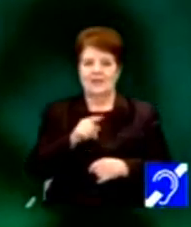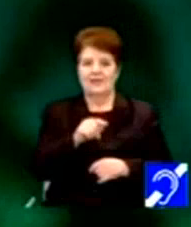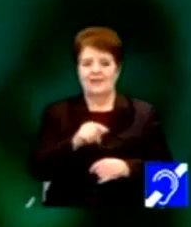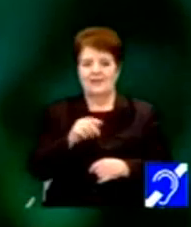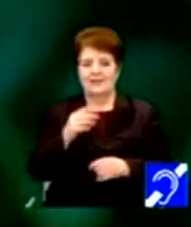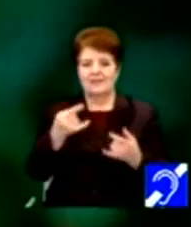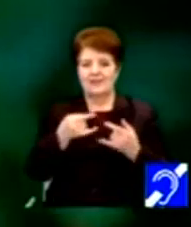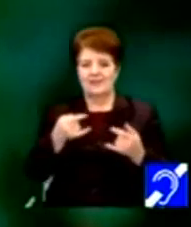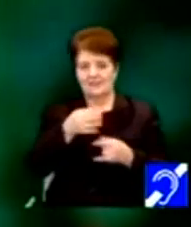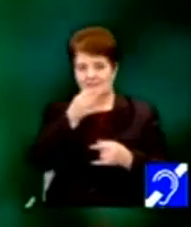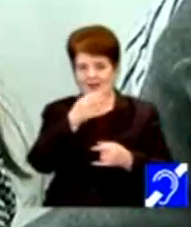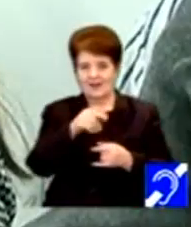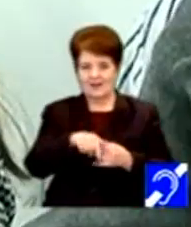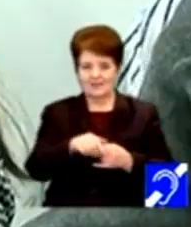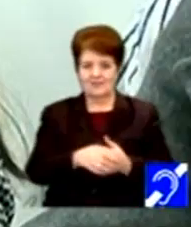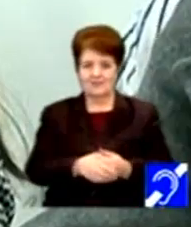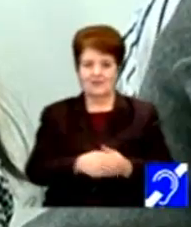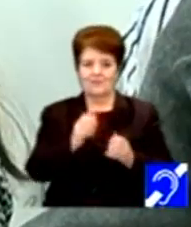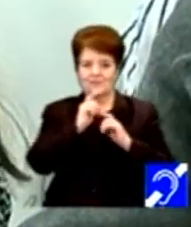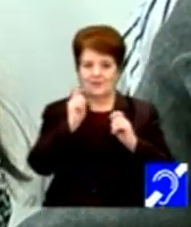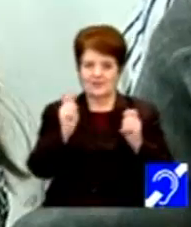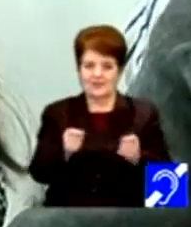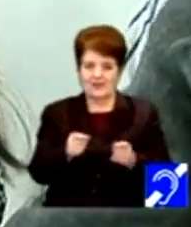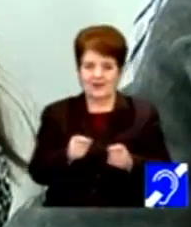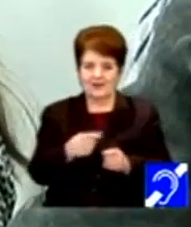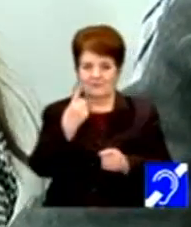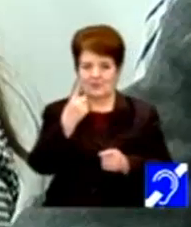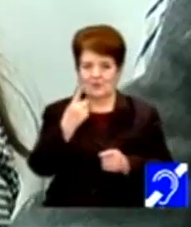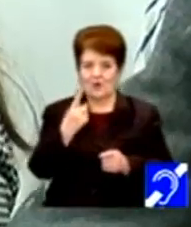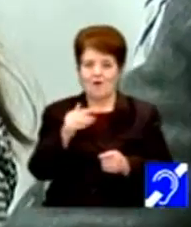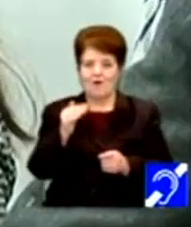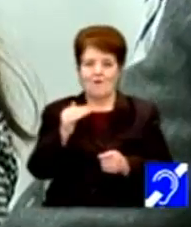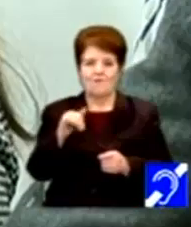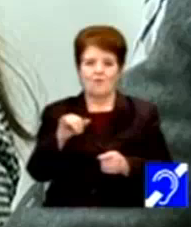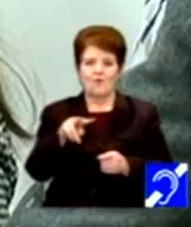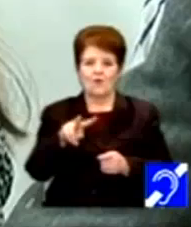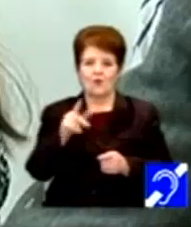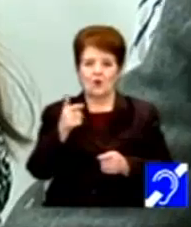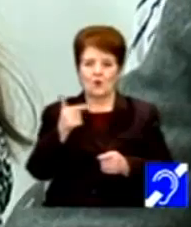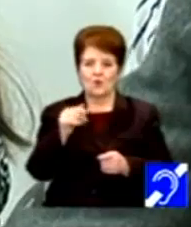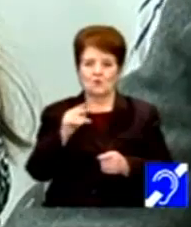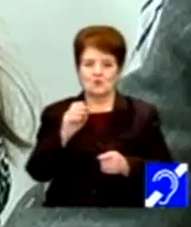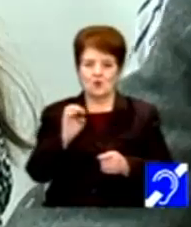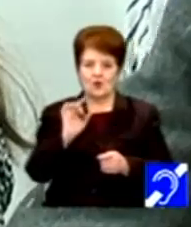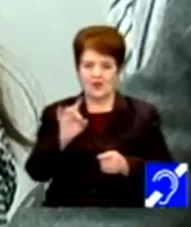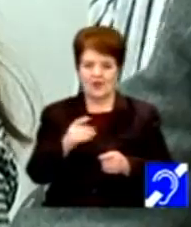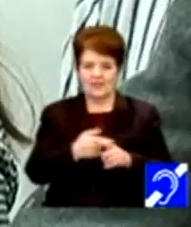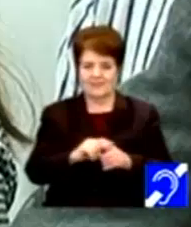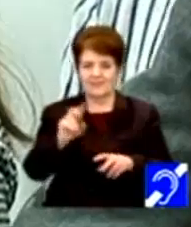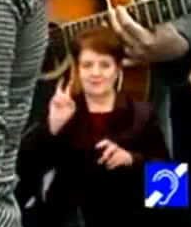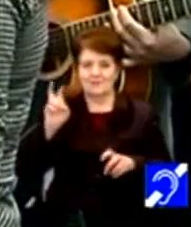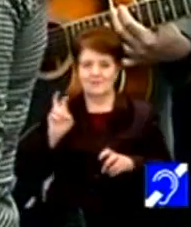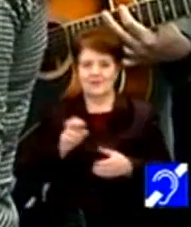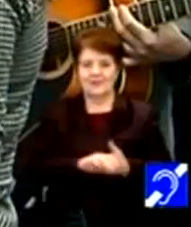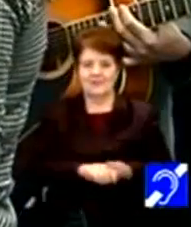la Chișinău. În dar v-am adus fiecăruia câte un fulgușor tricolor, ce de fapt pe noi ne simbolizează ca